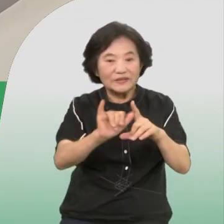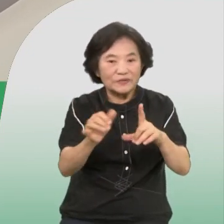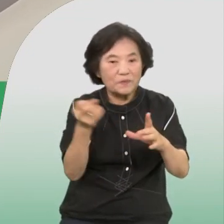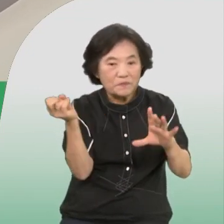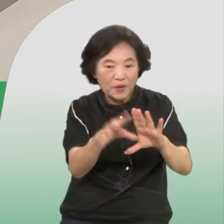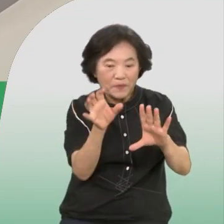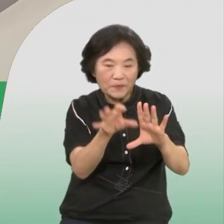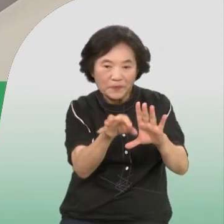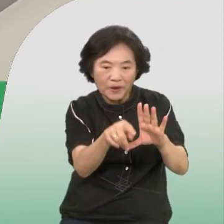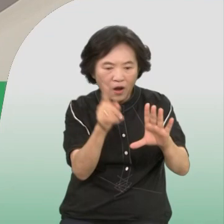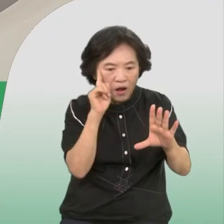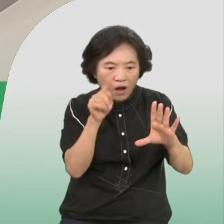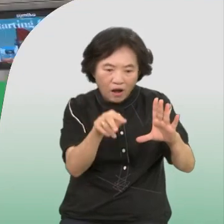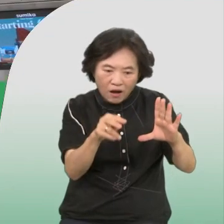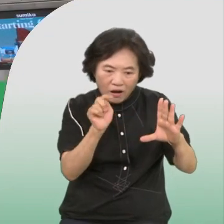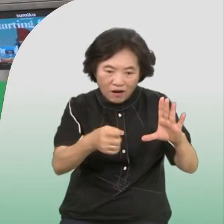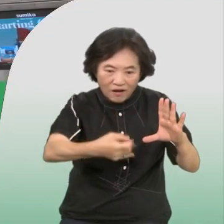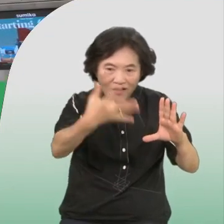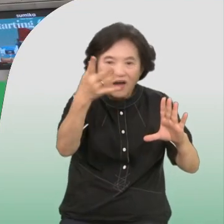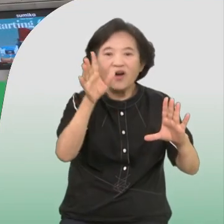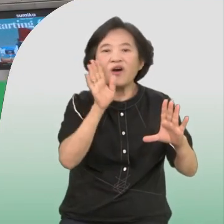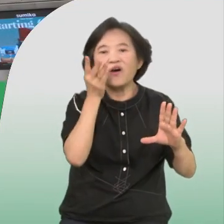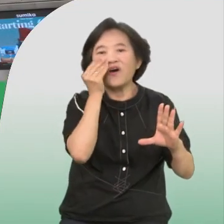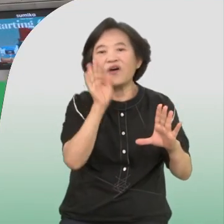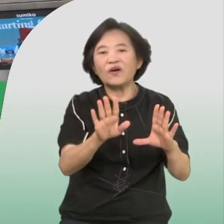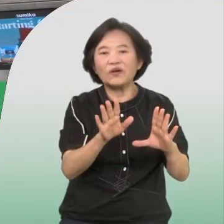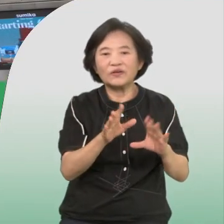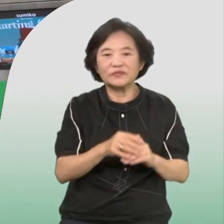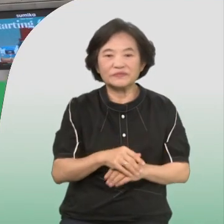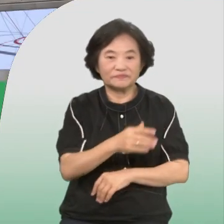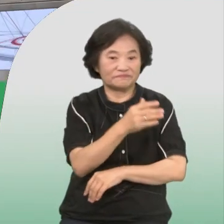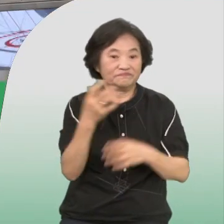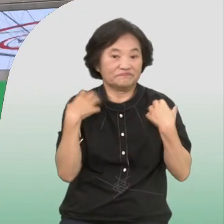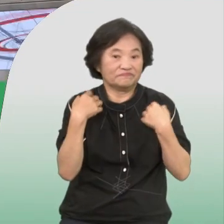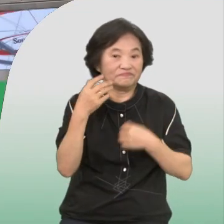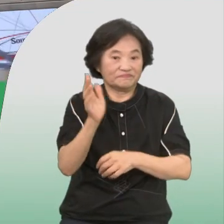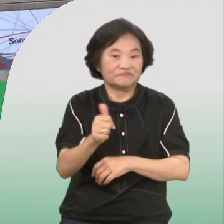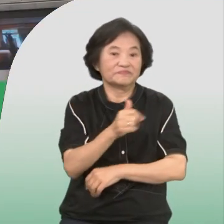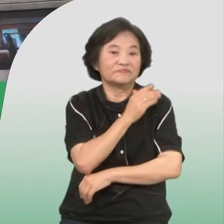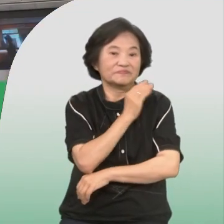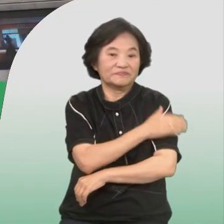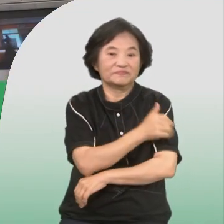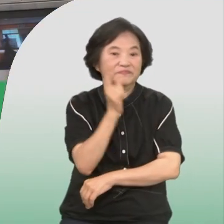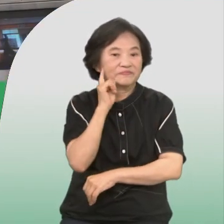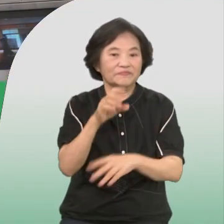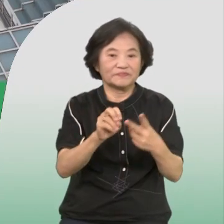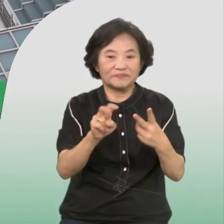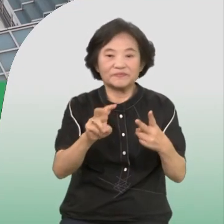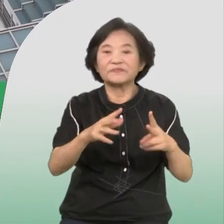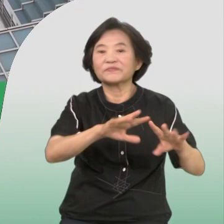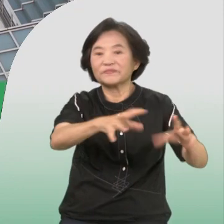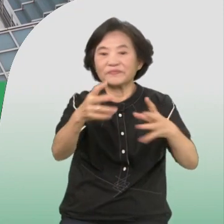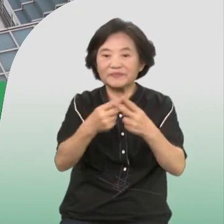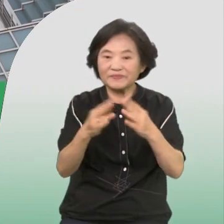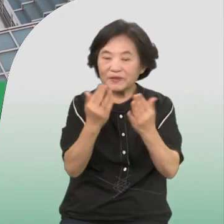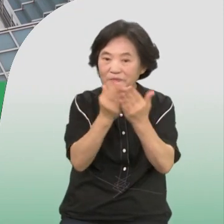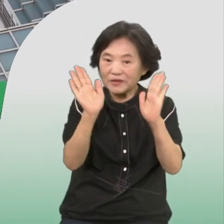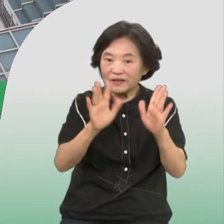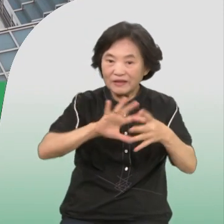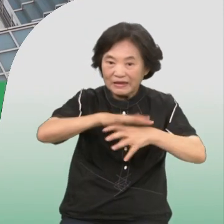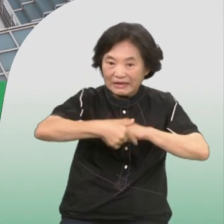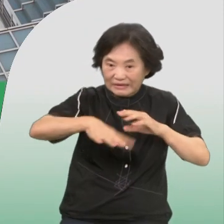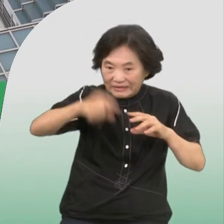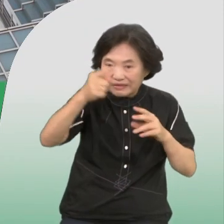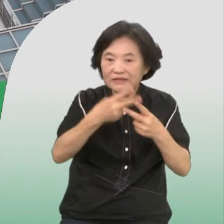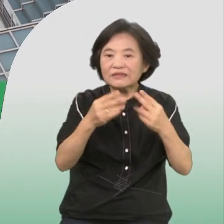作到搿个节目当中来介绍。 方言人陈耀庆讲，2023世界客家博览会是全球头一